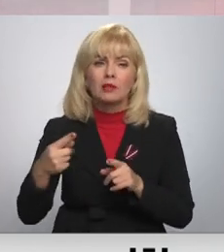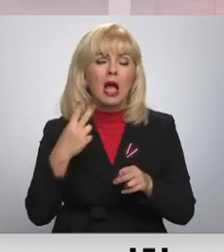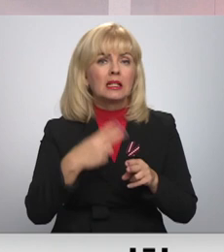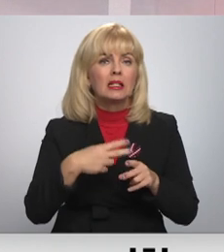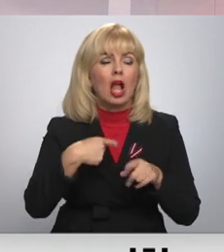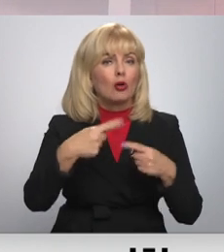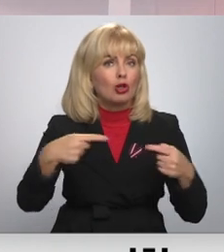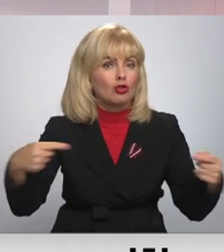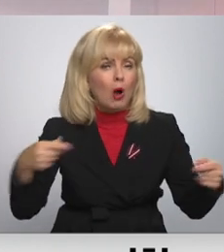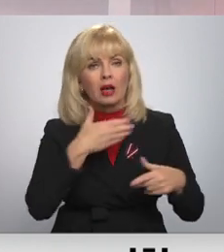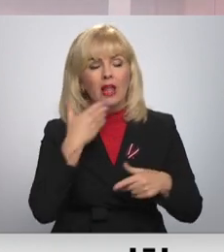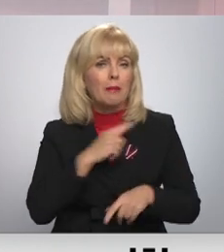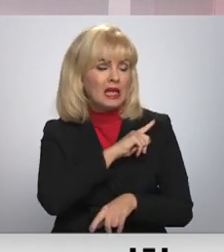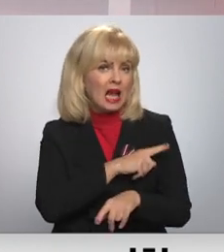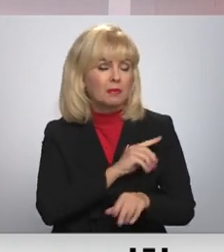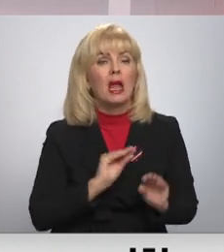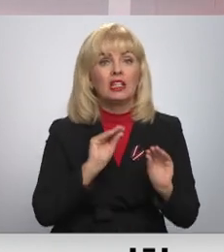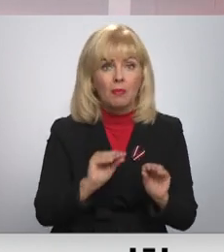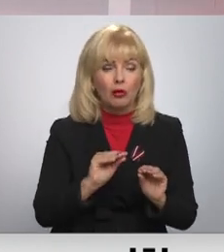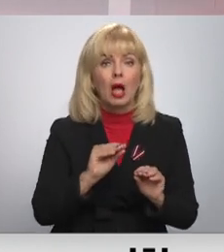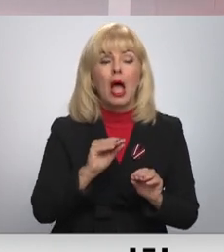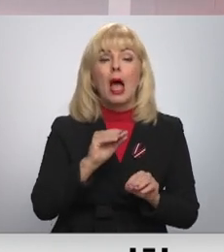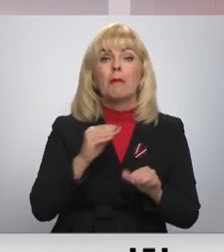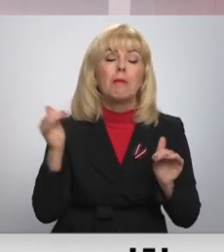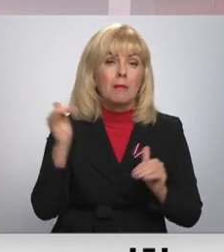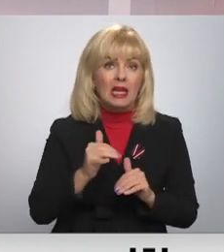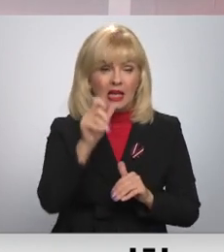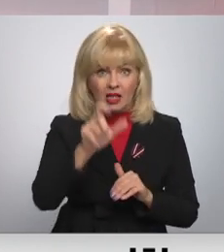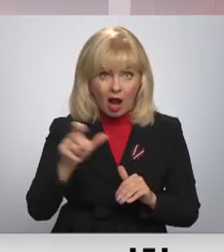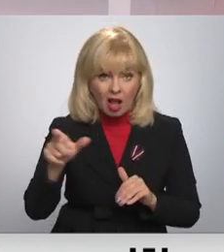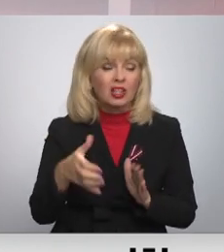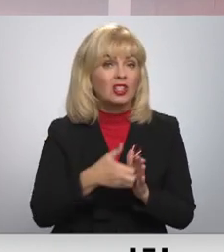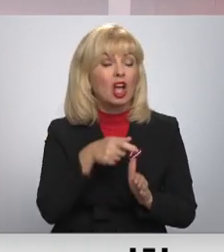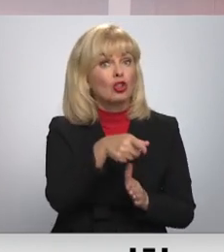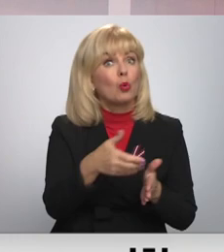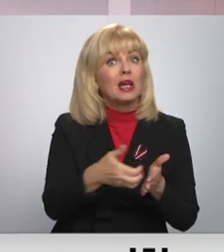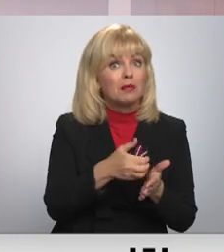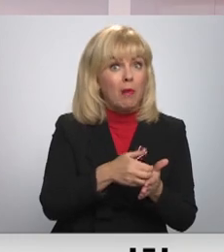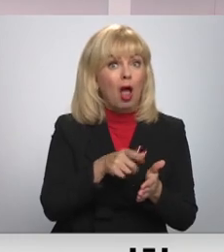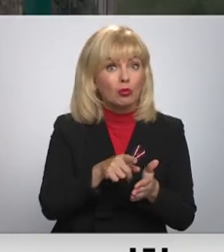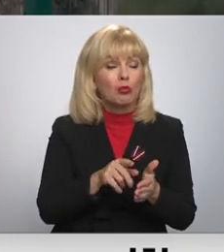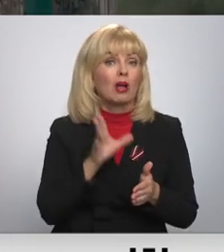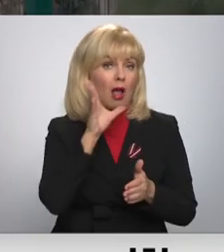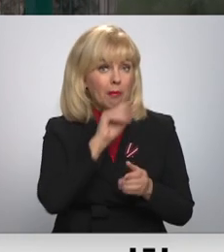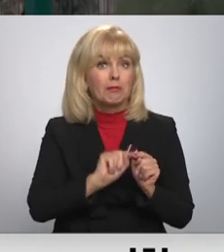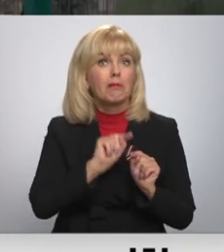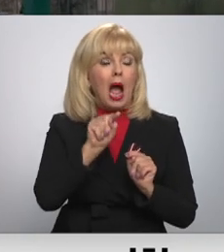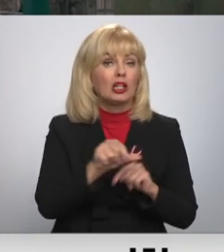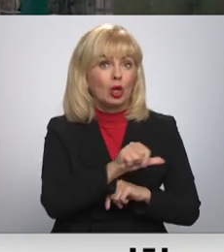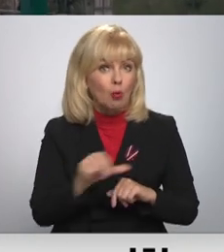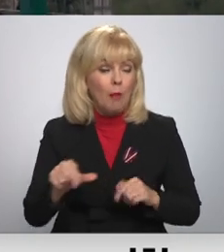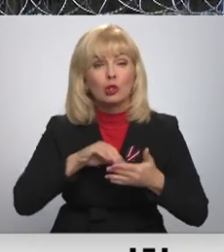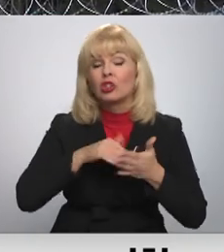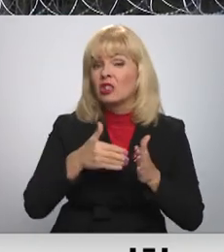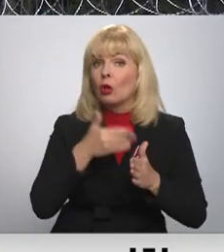žogu nebija iespējams izbūvēt, un migranti tos joprojām cenšas izmantot nelegālai robežas čērsošanai. Situācija